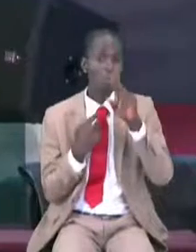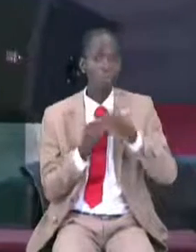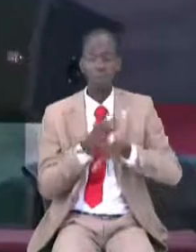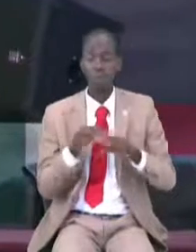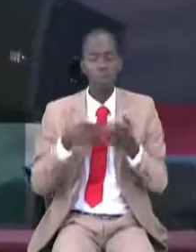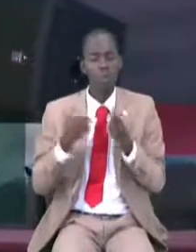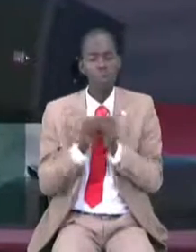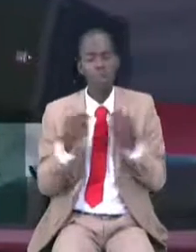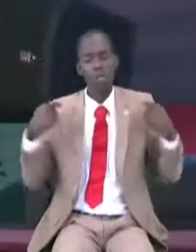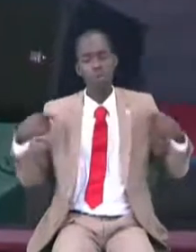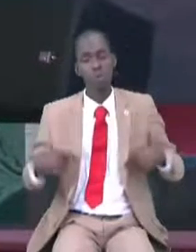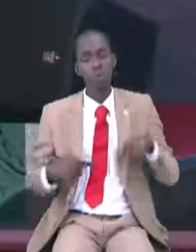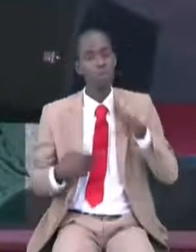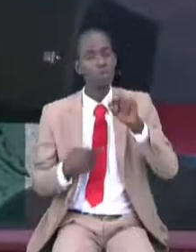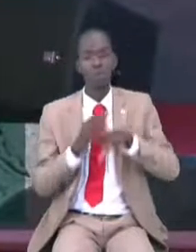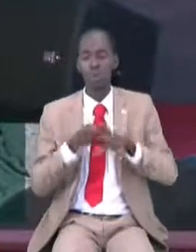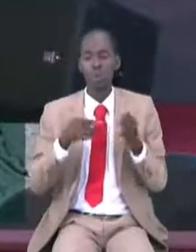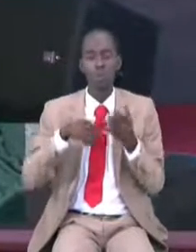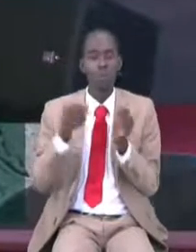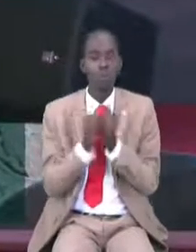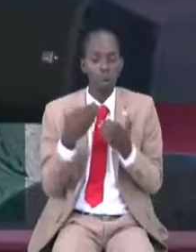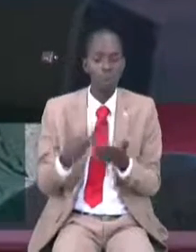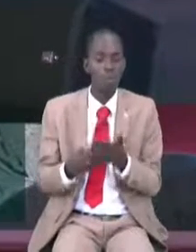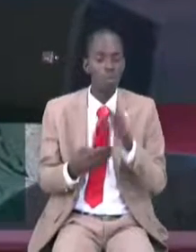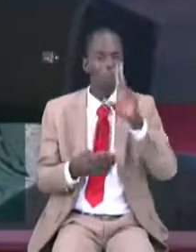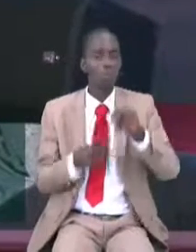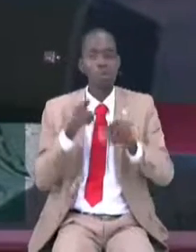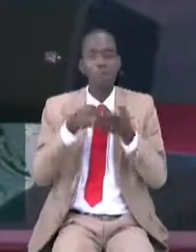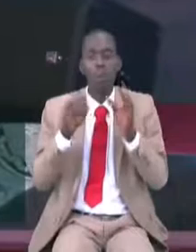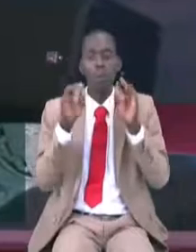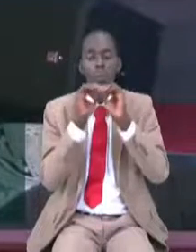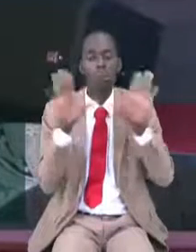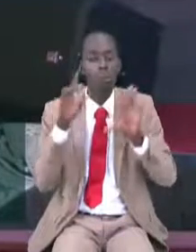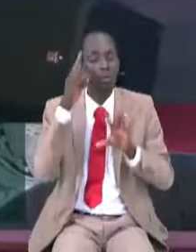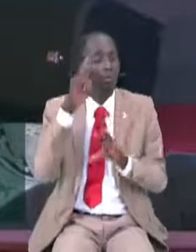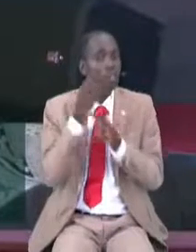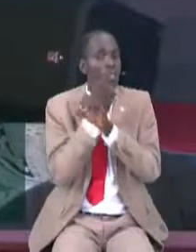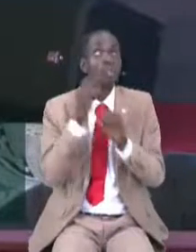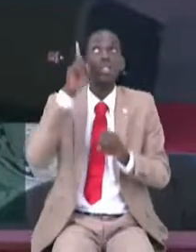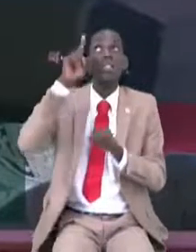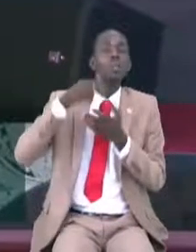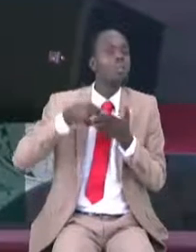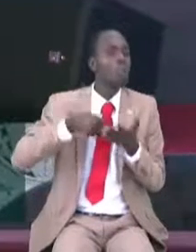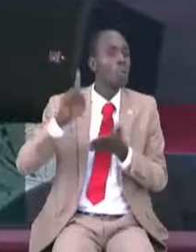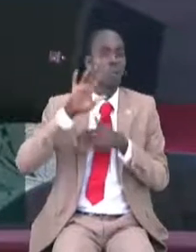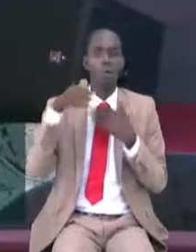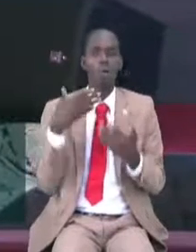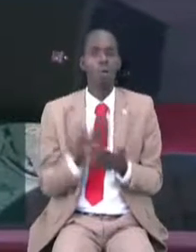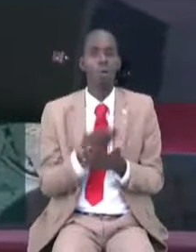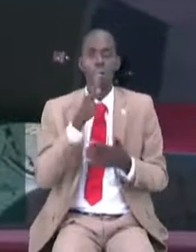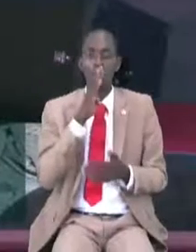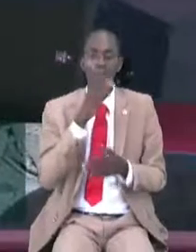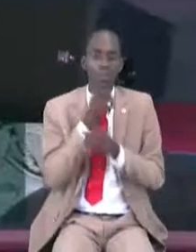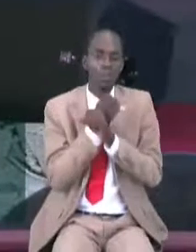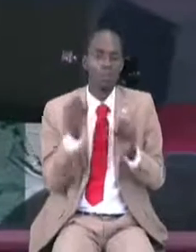tout payé. Ils sont gratuitement justifiés par sa grâce. par le moyen de la rédemption qui